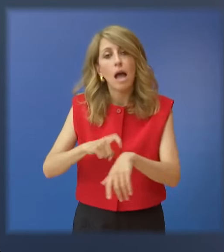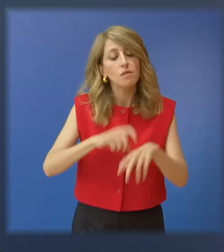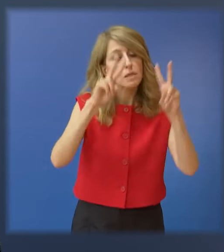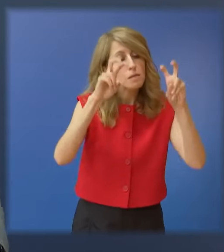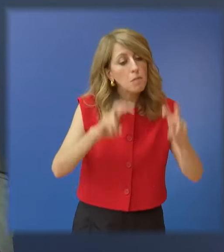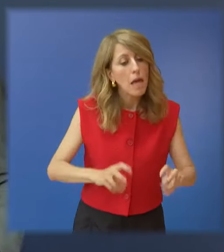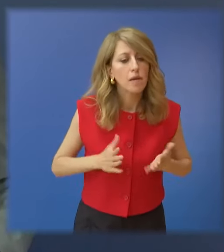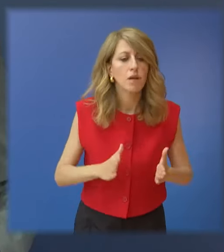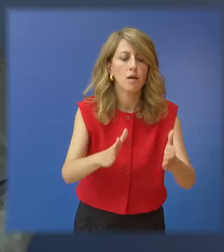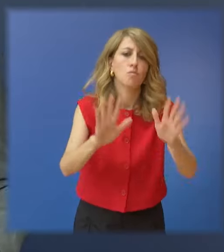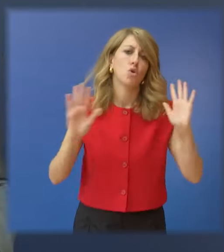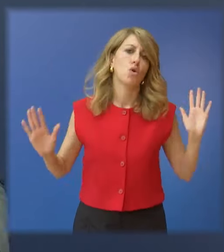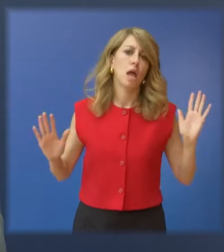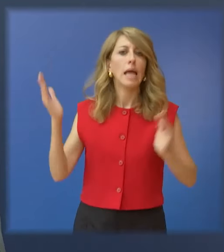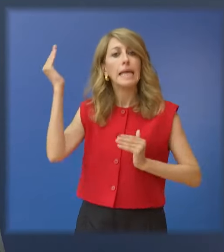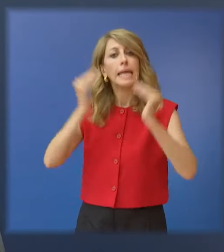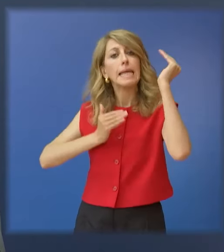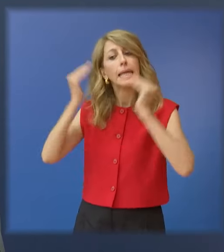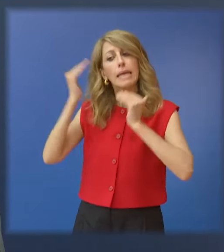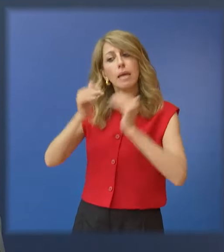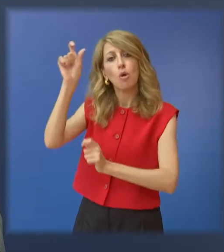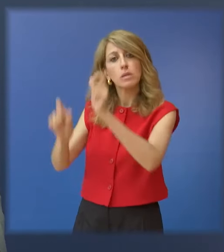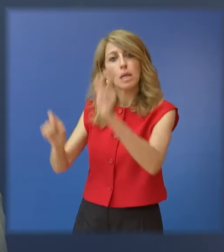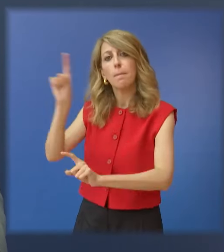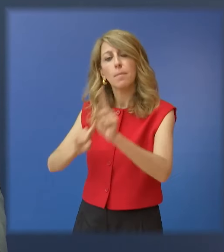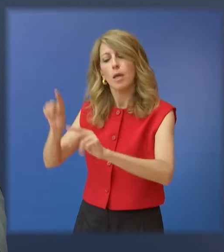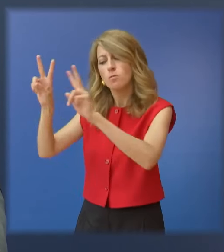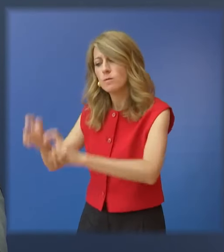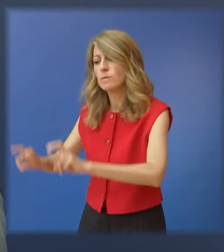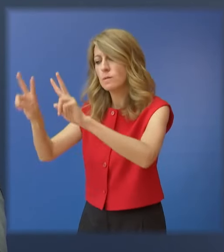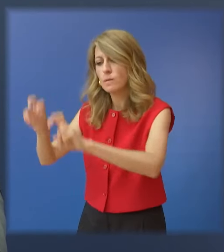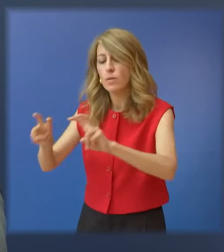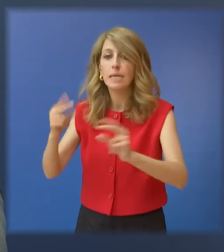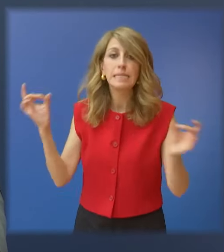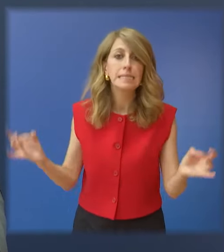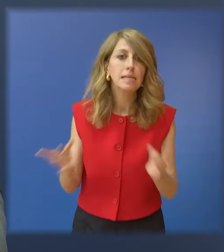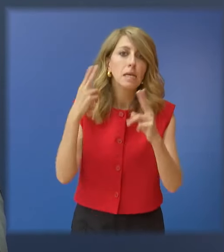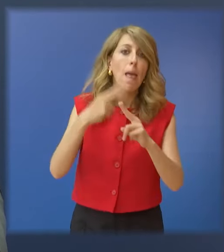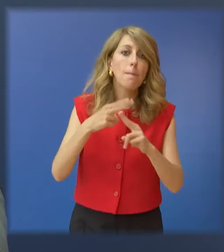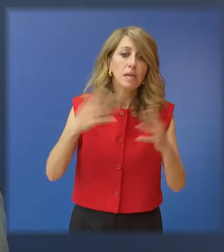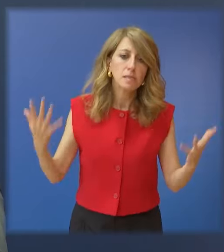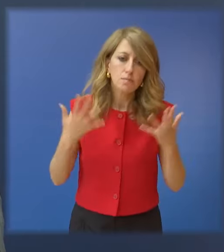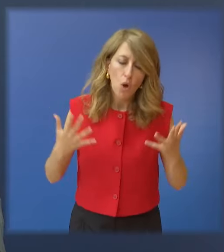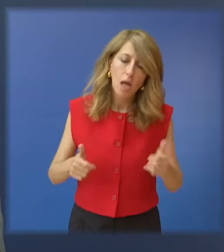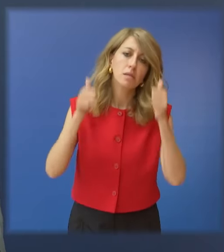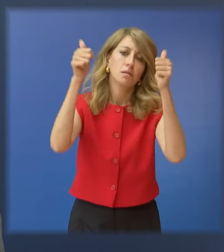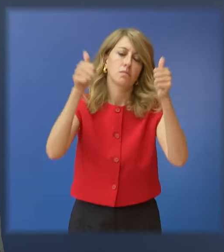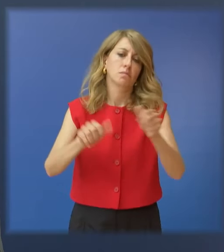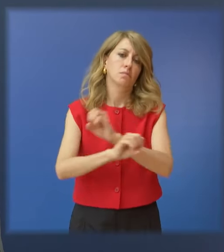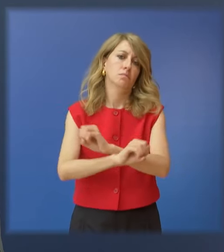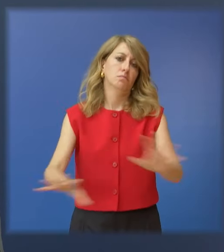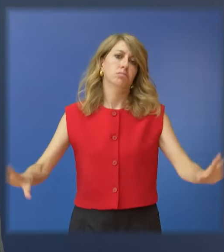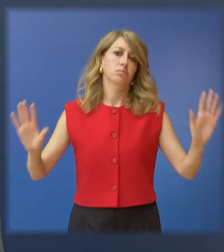κεί και πέρα όταν υπάρχει κάτι θα ανακοινωθεί από τις αρμόδιες αρχές ελάτε κύριε εκπρόσωπε όταν